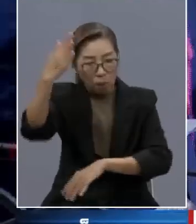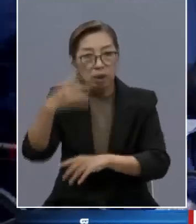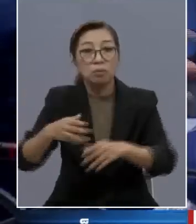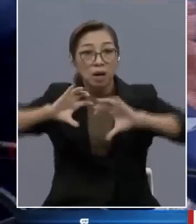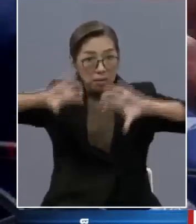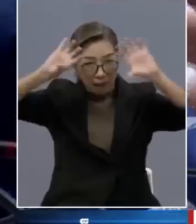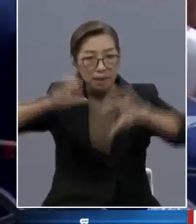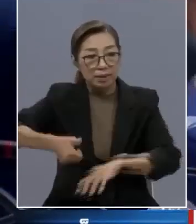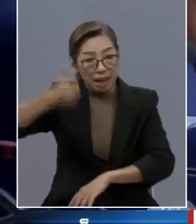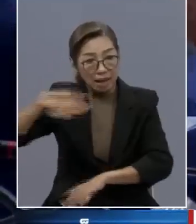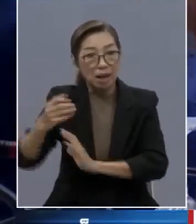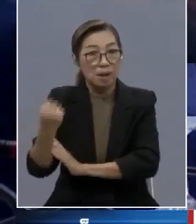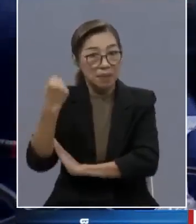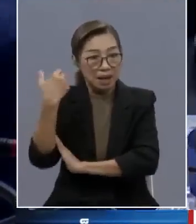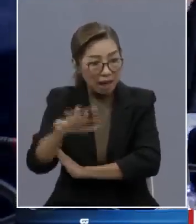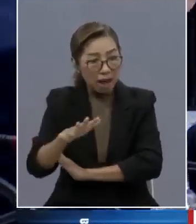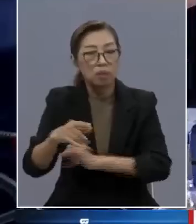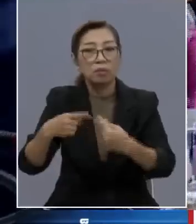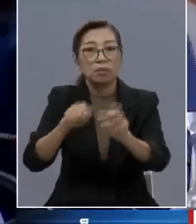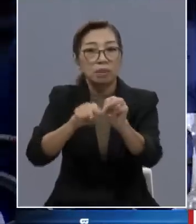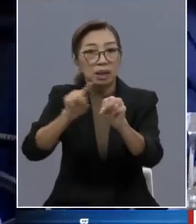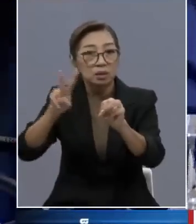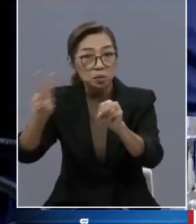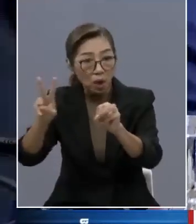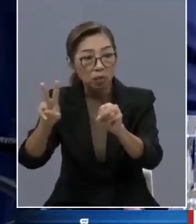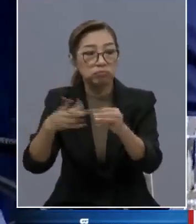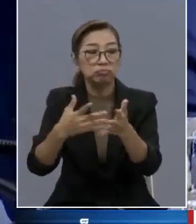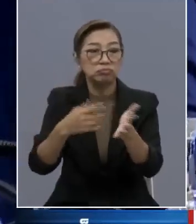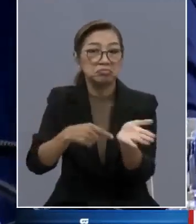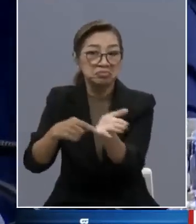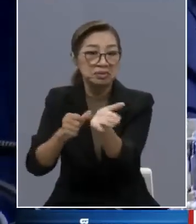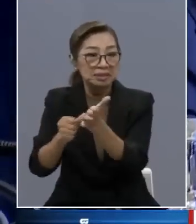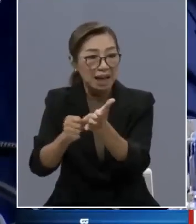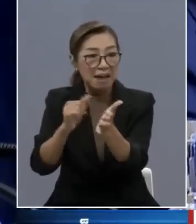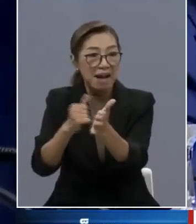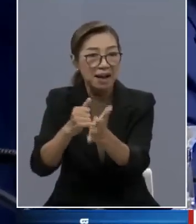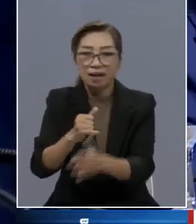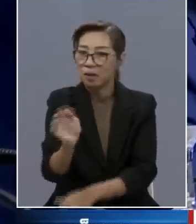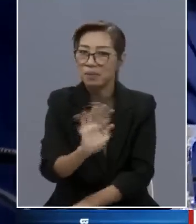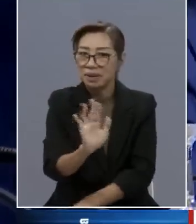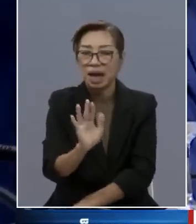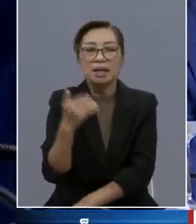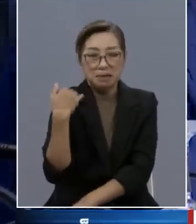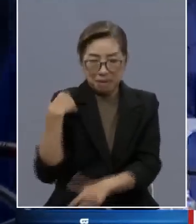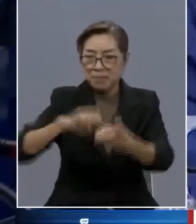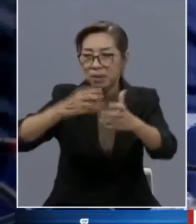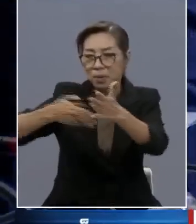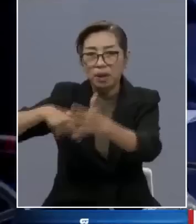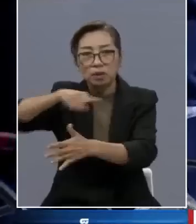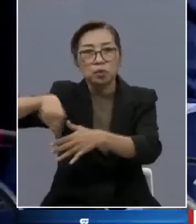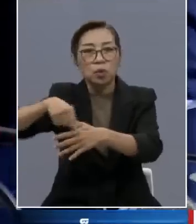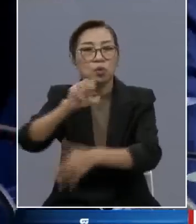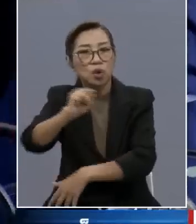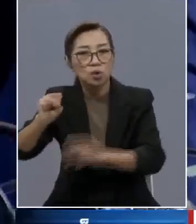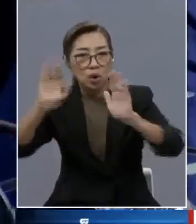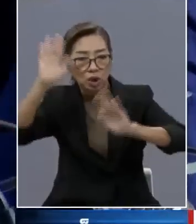ายความว่าหลังจากเป็นรัฐบาลแล้วในทางการแก้ไขมาตรา112จะเกิดขึ้นได้ง่ายอย่างใจคิดนะครับมันก็ยังมีอุปสรรคในเรื่องของเสียงโหวตในสภาอี